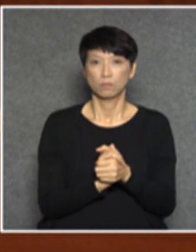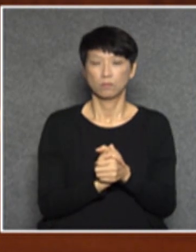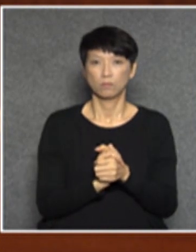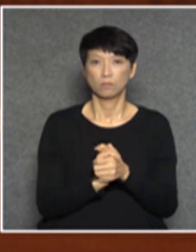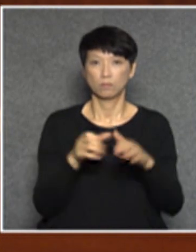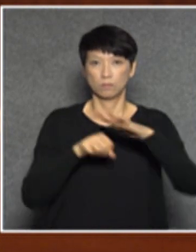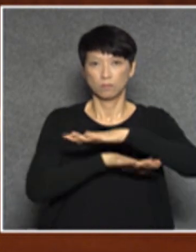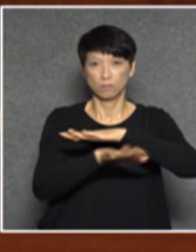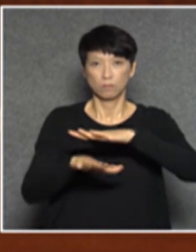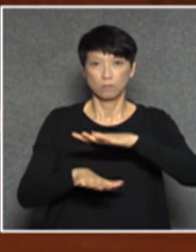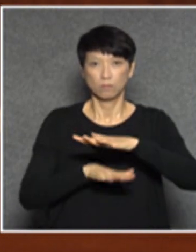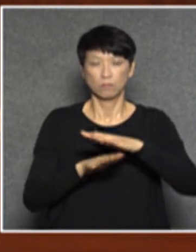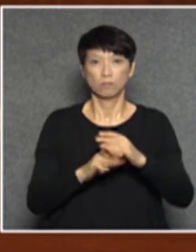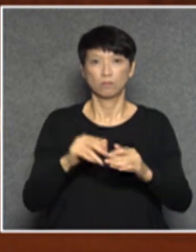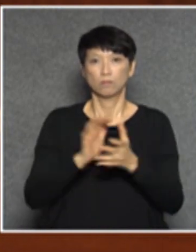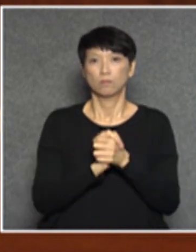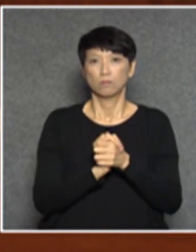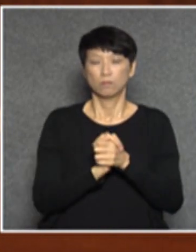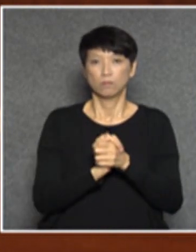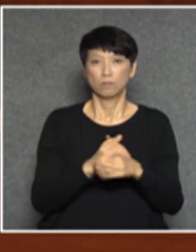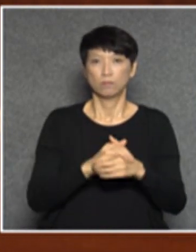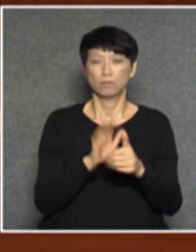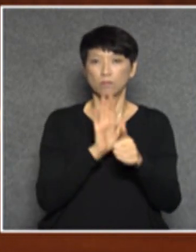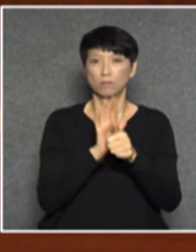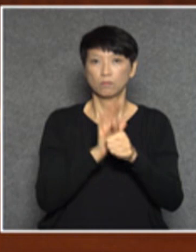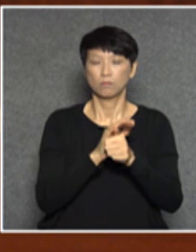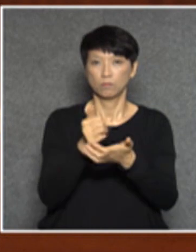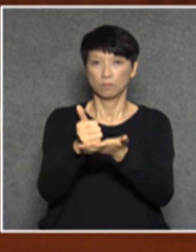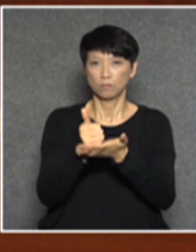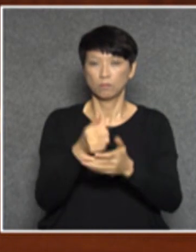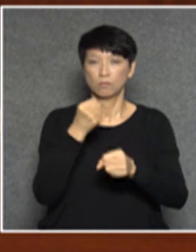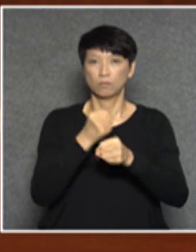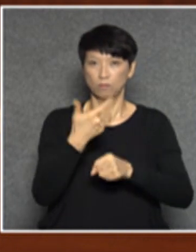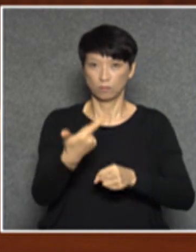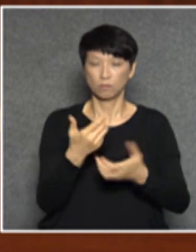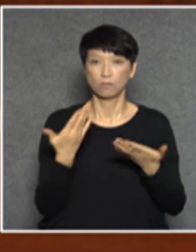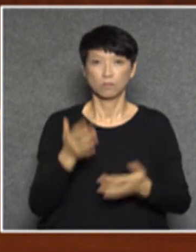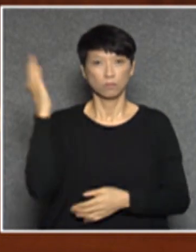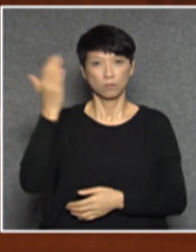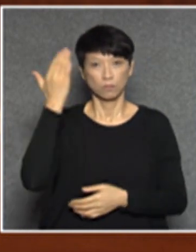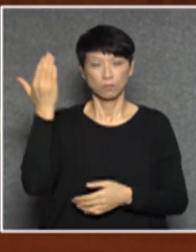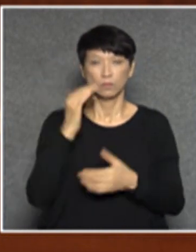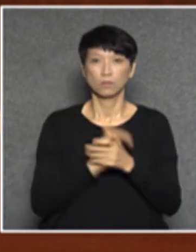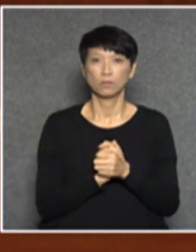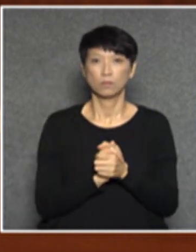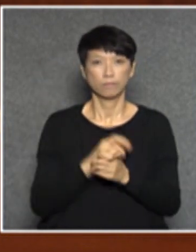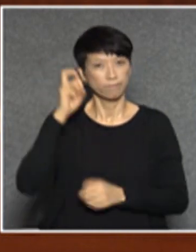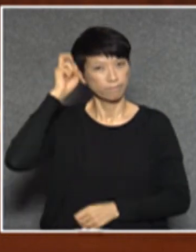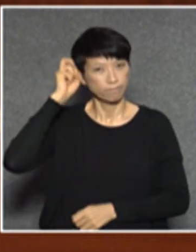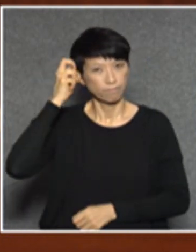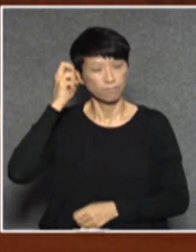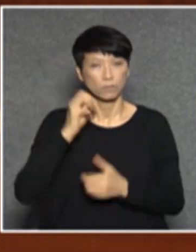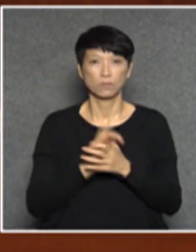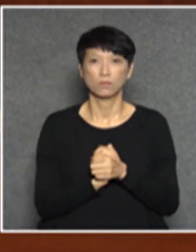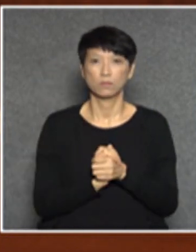低技術市民提供就業機會。旅遊業響起警號，我們更要反思，並